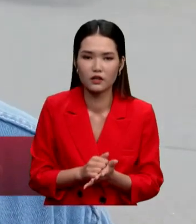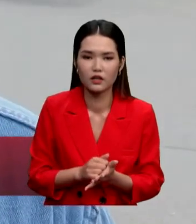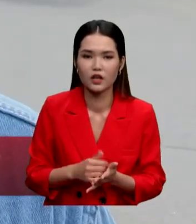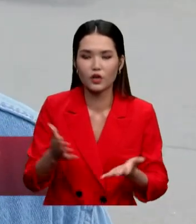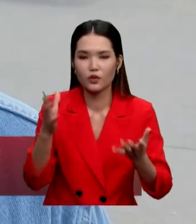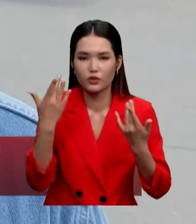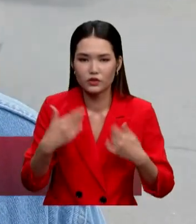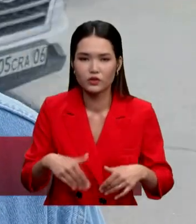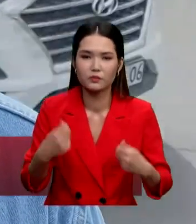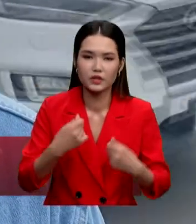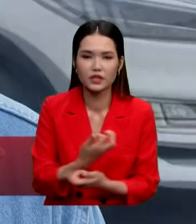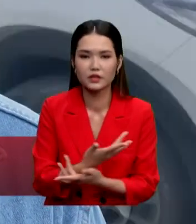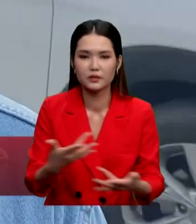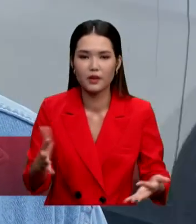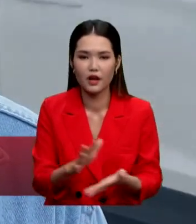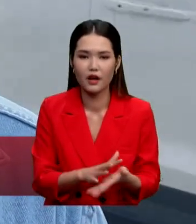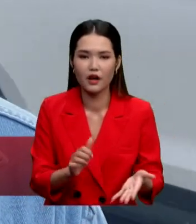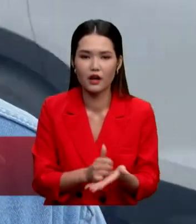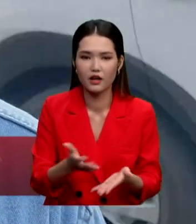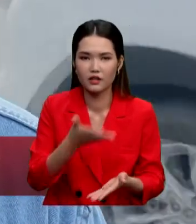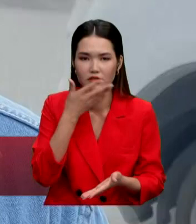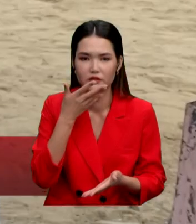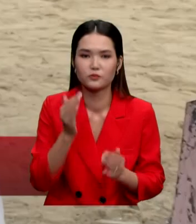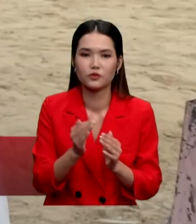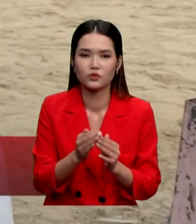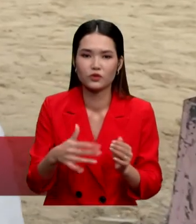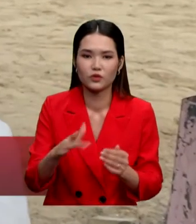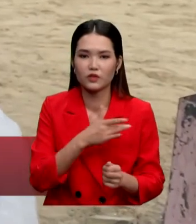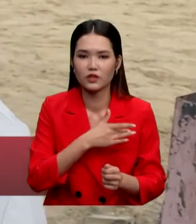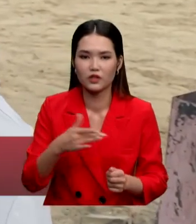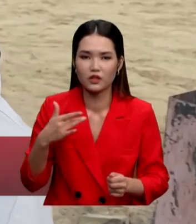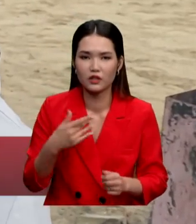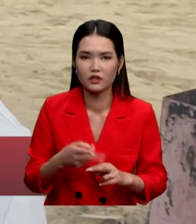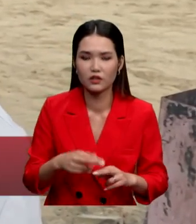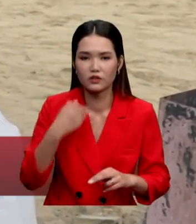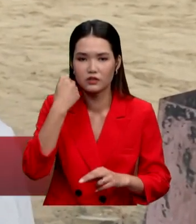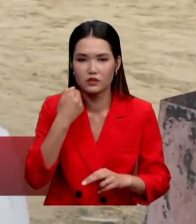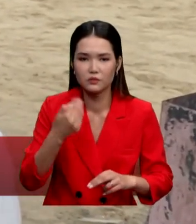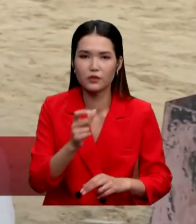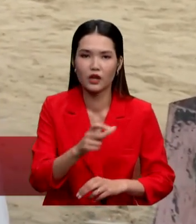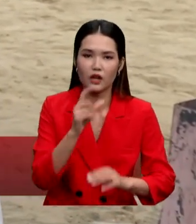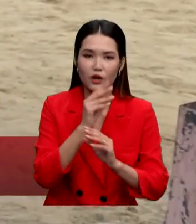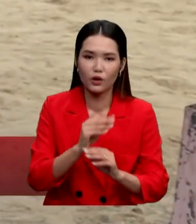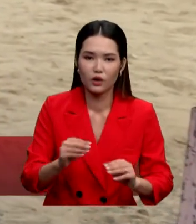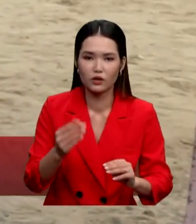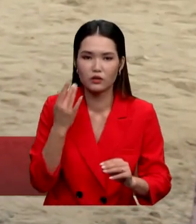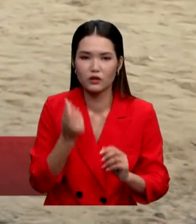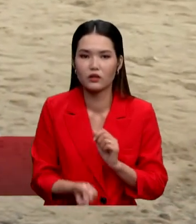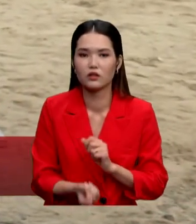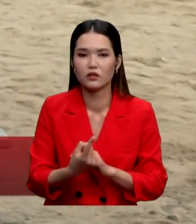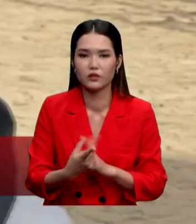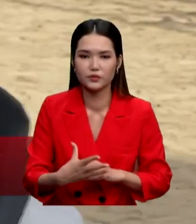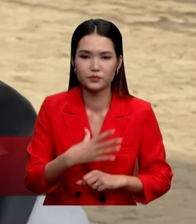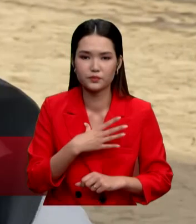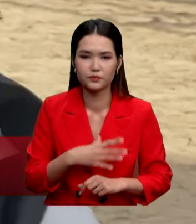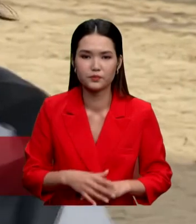денемізде, киімде бәріне сіңіп кетті мынау иіс деген үйдің ішінен де шығады даже. Масқара ғой мынау деген. Адамның бәрін үндемейтін неме өлтіріп жатыр ғой мыналар дейтін үкімет